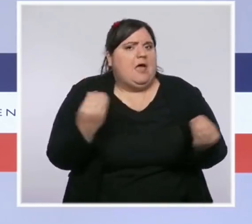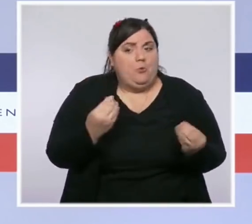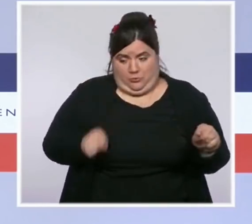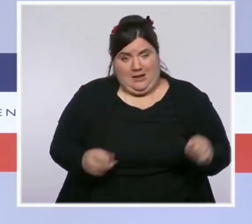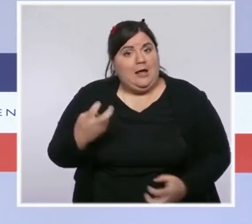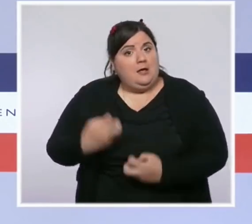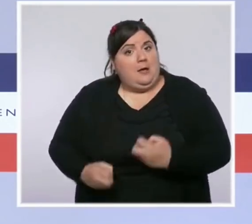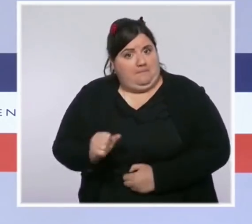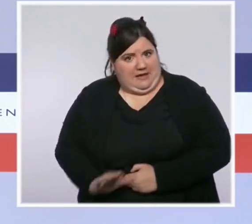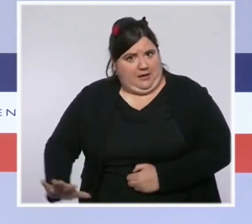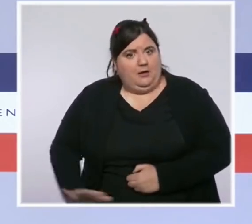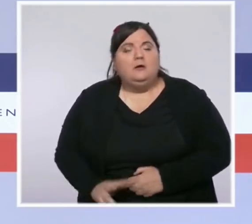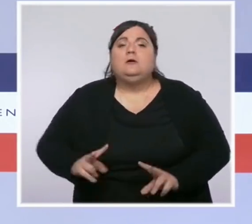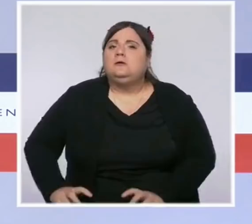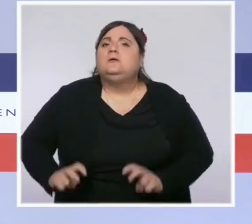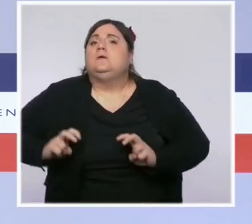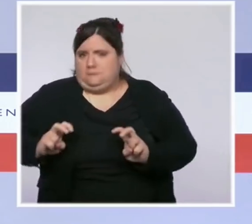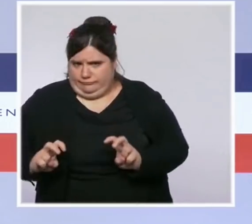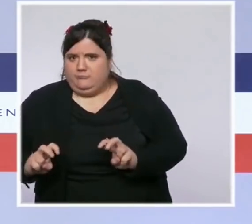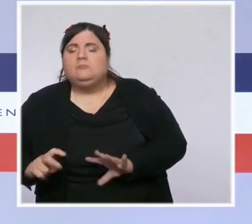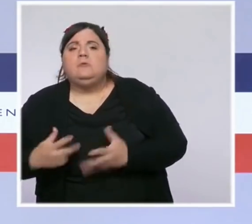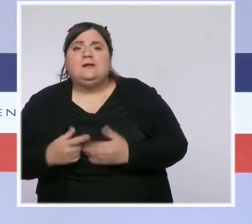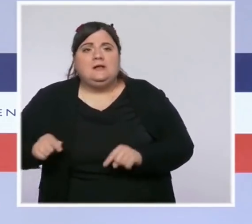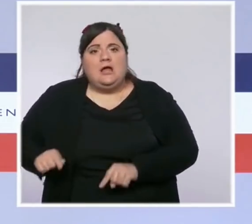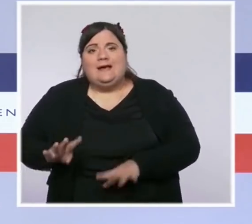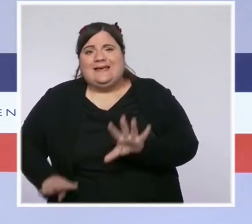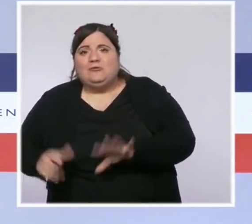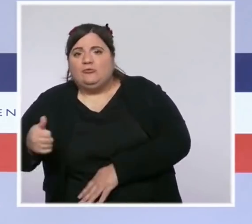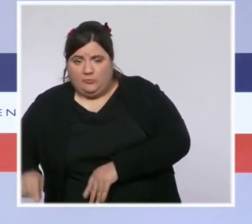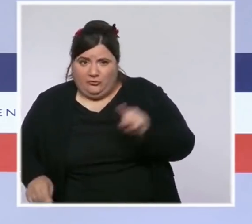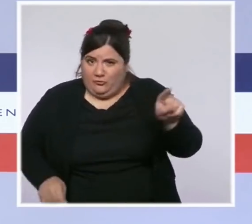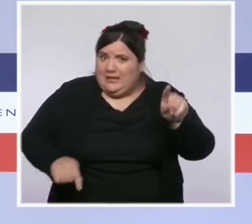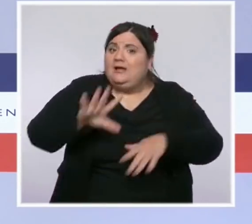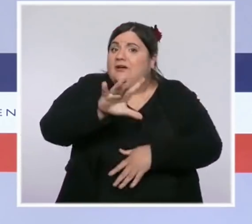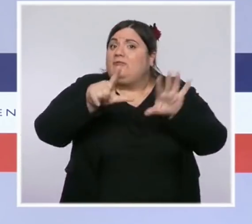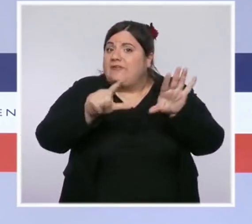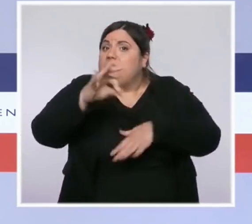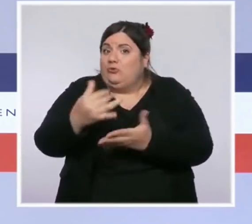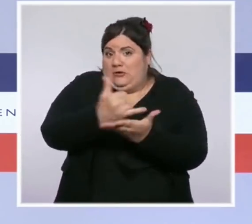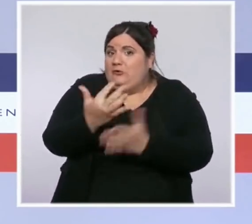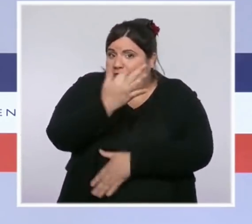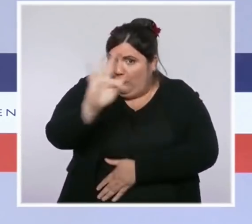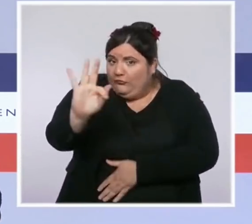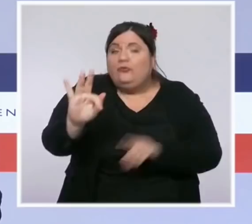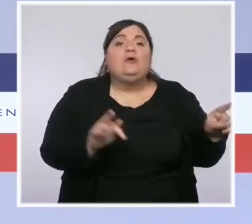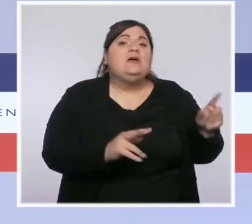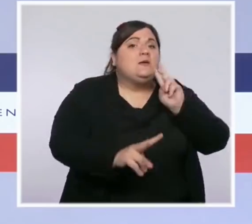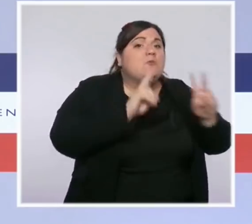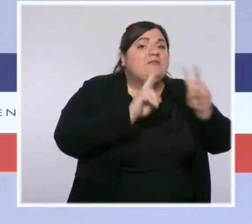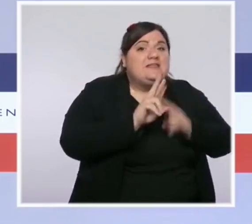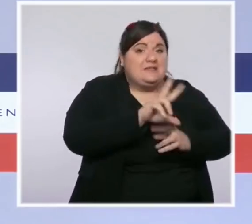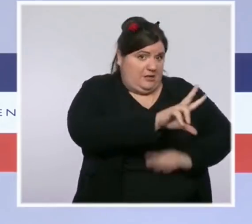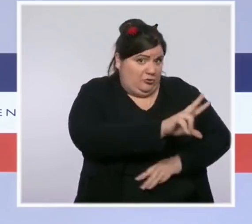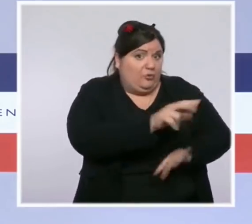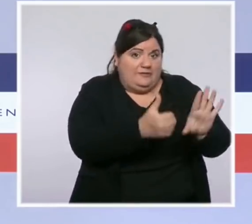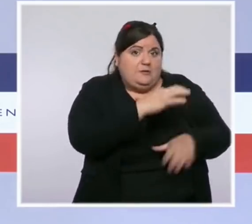une hausse de 57% en Île-de-France, une hausse de 36,5% et en Bretagne avec une augmentation de plus d'un tiers du